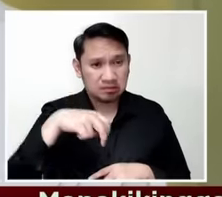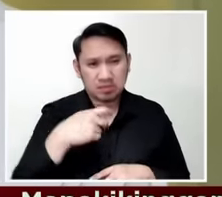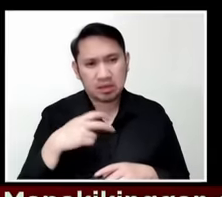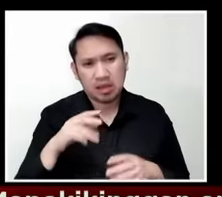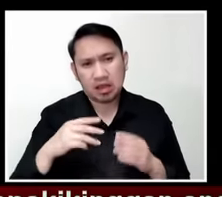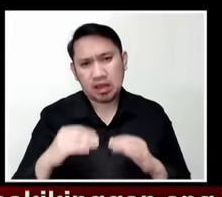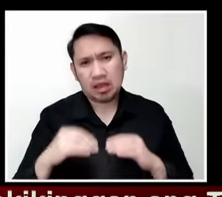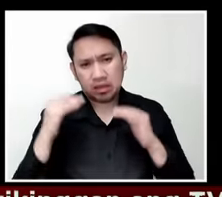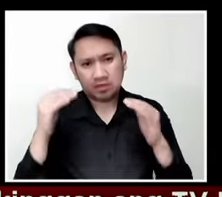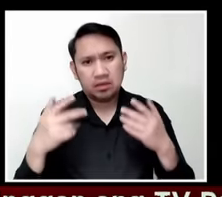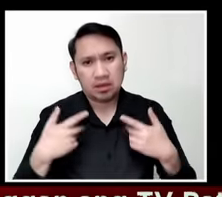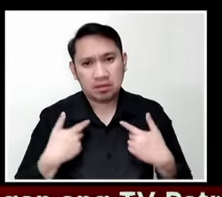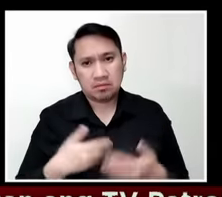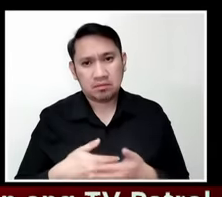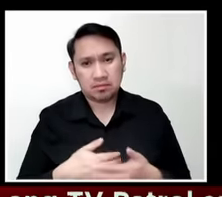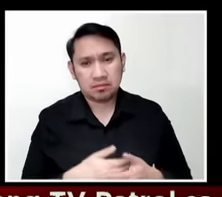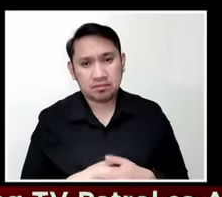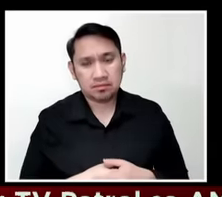akong bata.